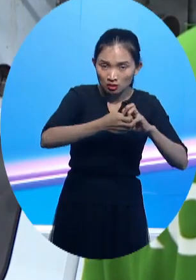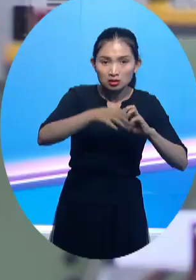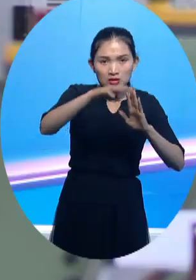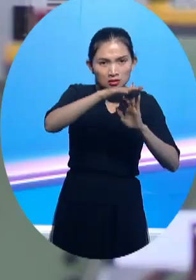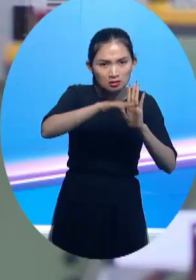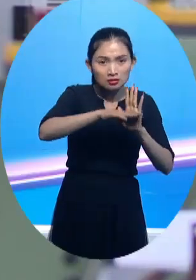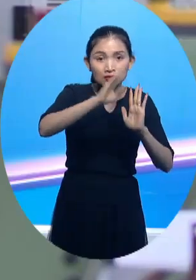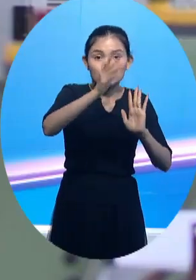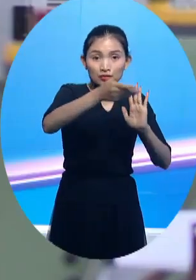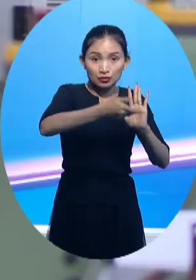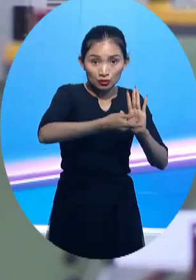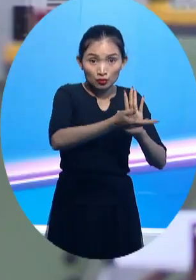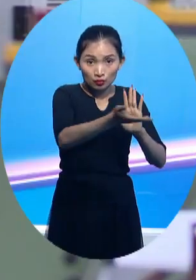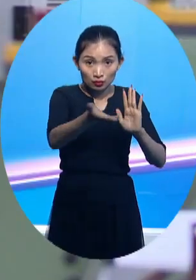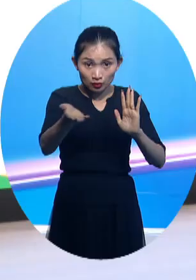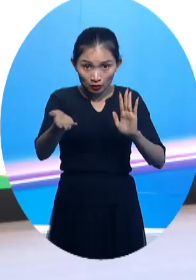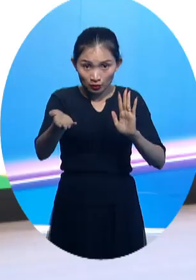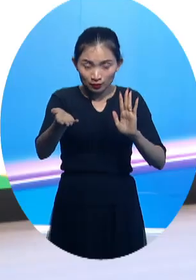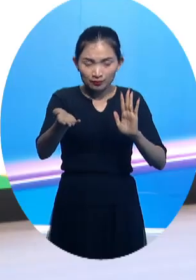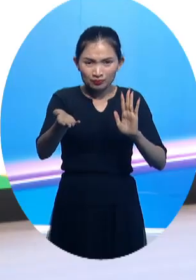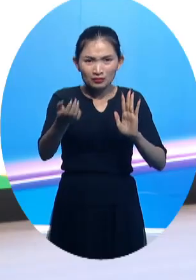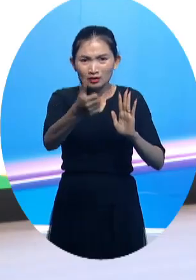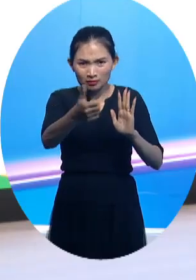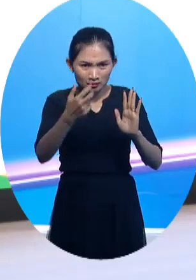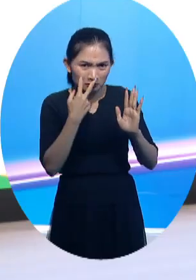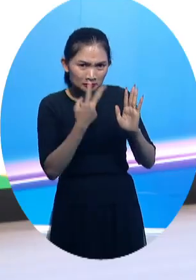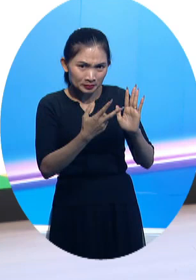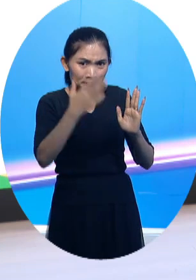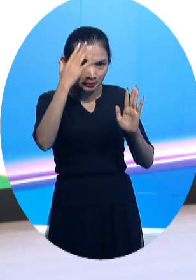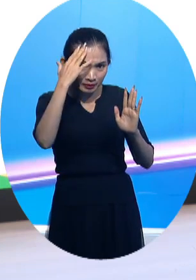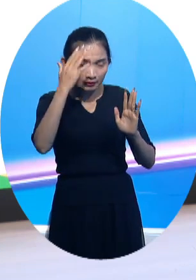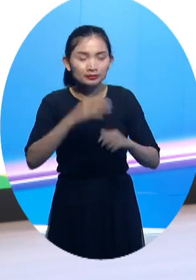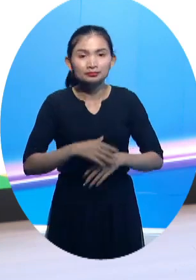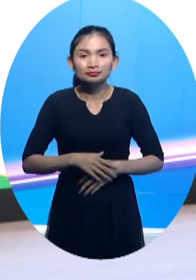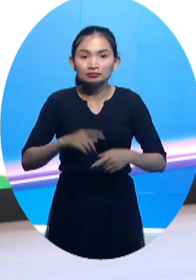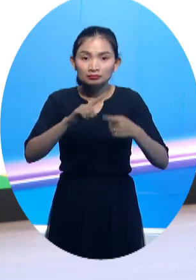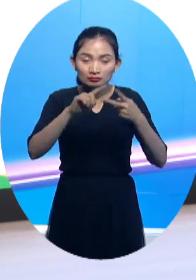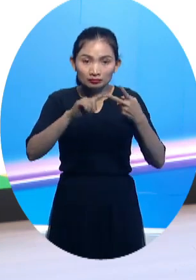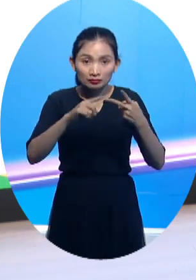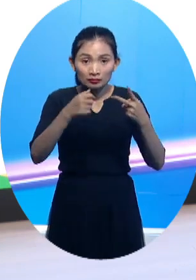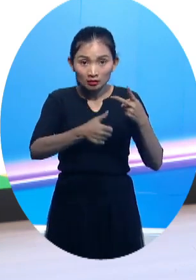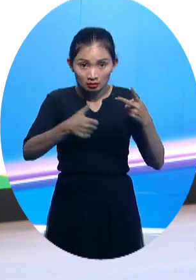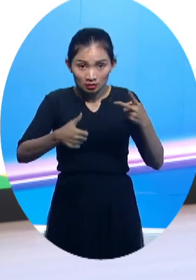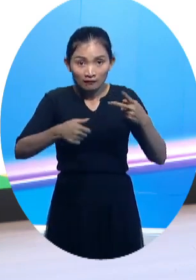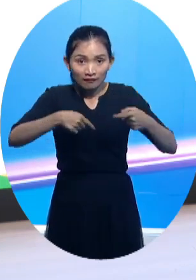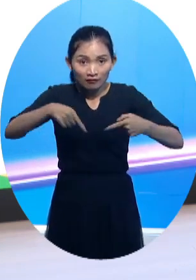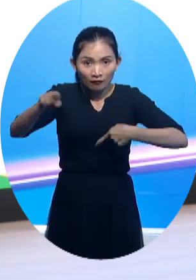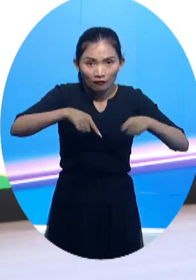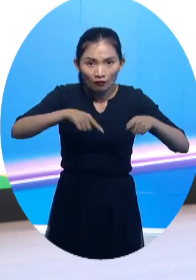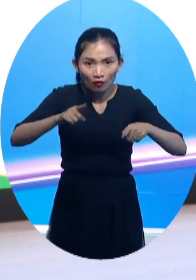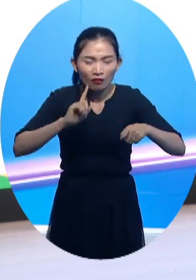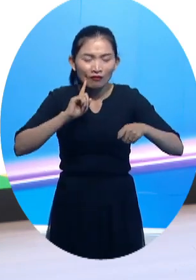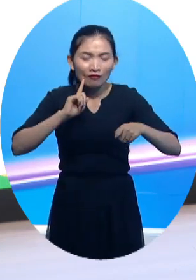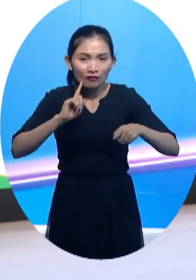bá giới thiệu khi mình đạt được cái giải thưởng doanh nghiệp xanh để cho người tiêu dùng nhận biết nhà phân phối là Sài Gòn ốp cũng sẽ tạo điều kiện gia tăng cái sự